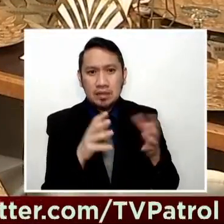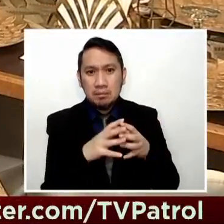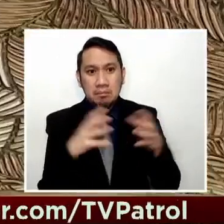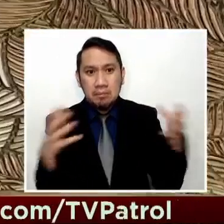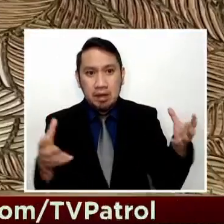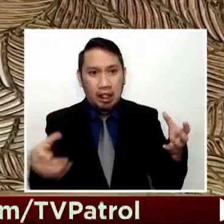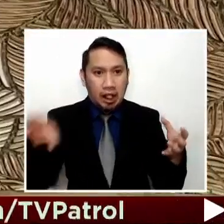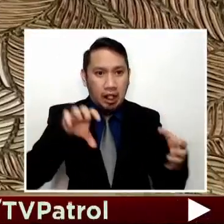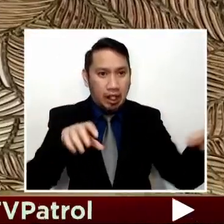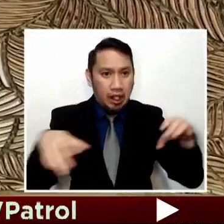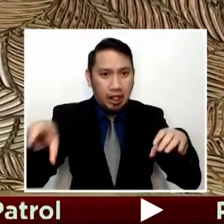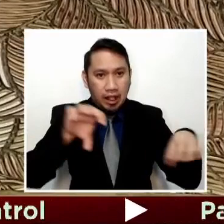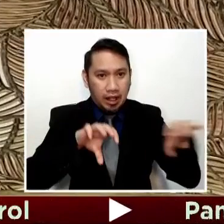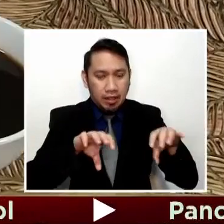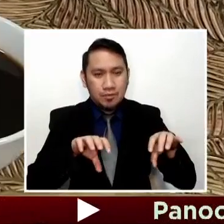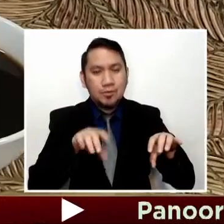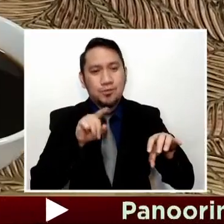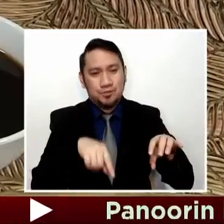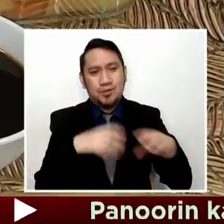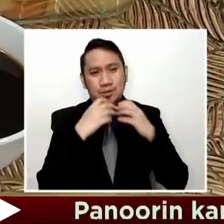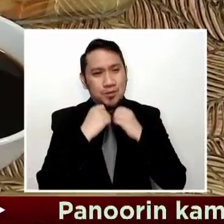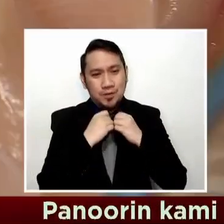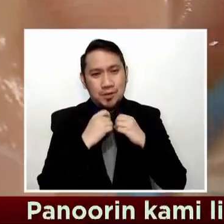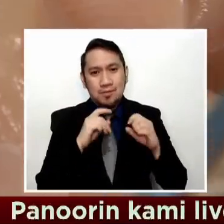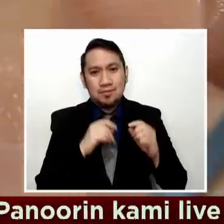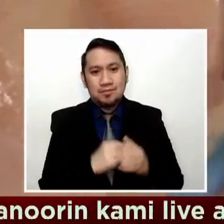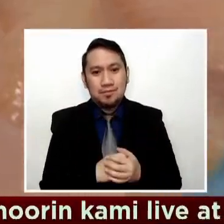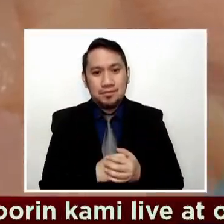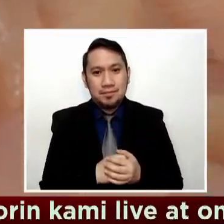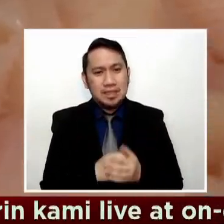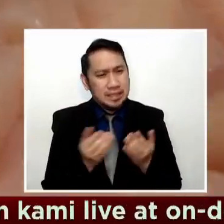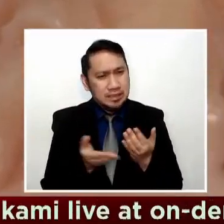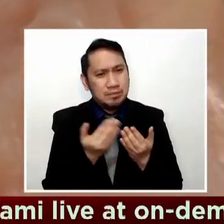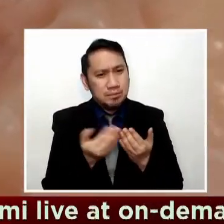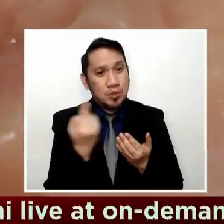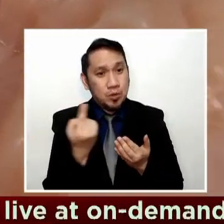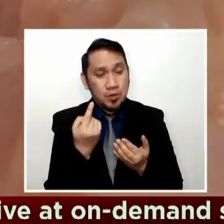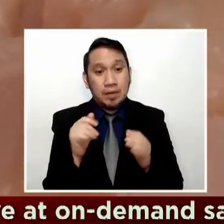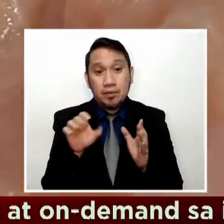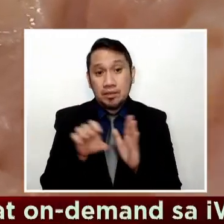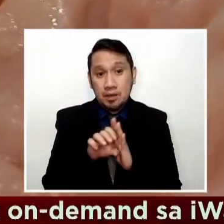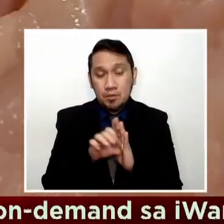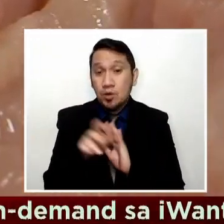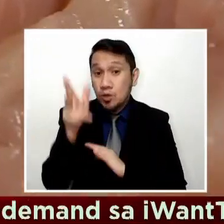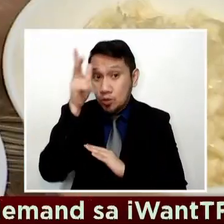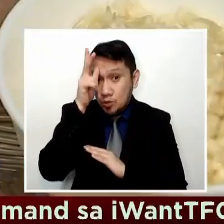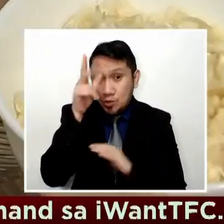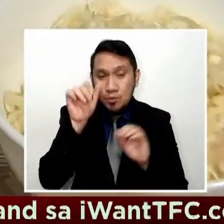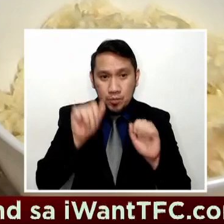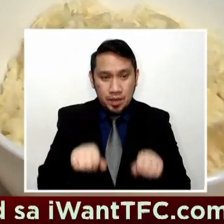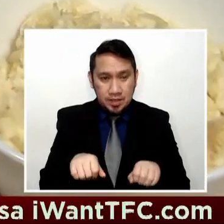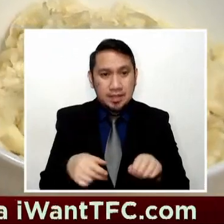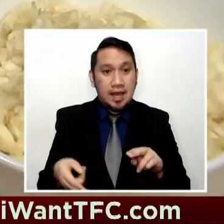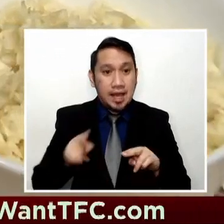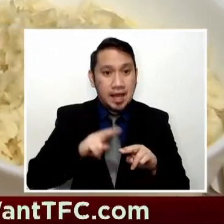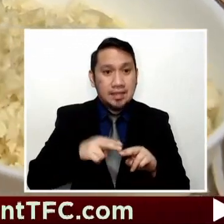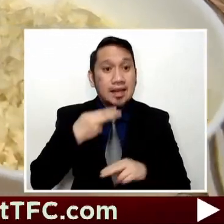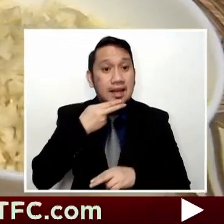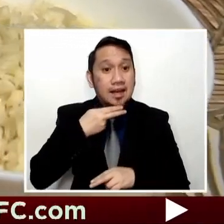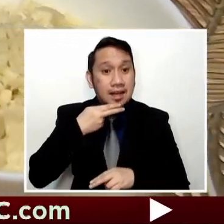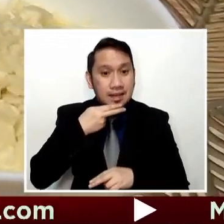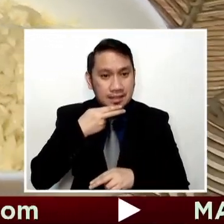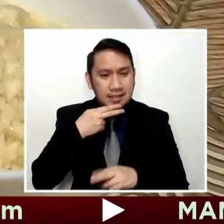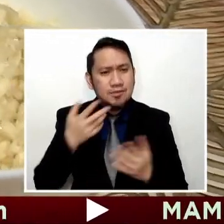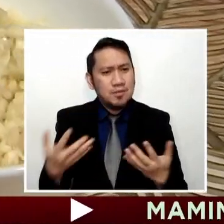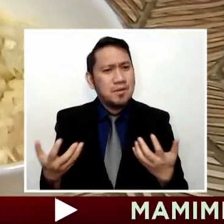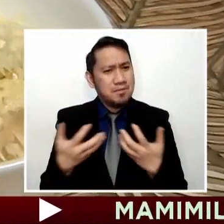maraming sangkap para makatipid sa pamamalengke. Subukan ang manok na pwedeng lagyan ng honey para mas patok sa panlasa